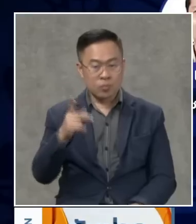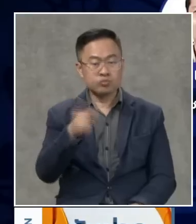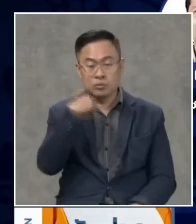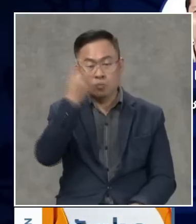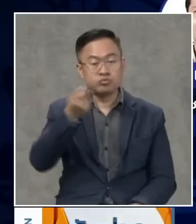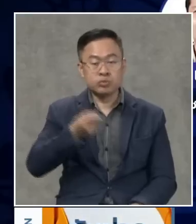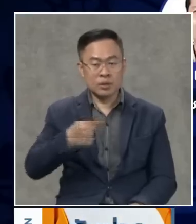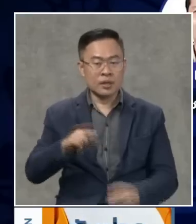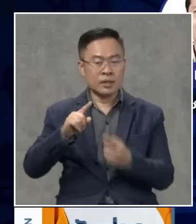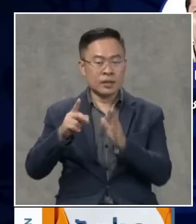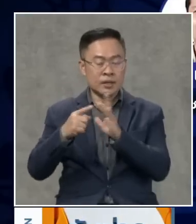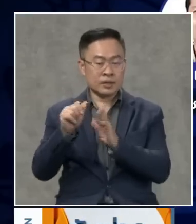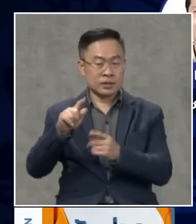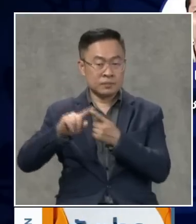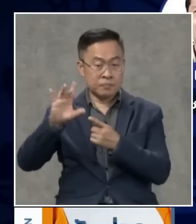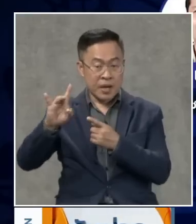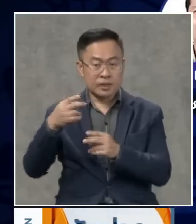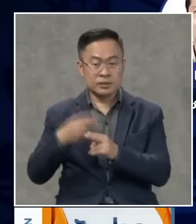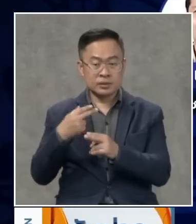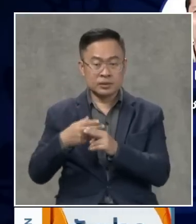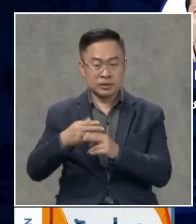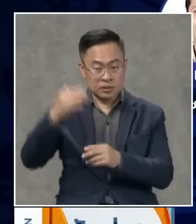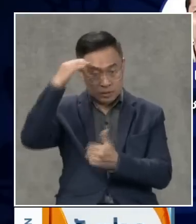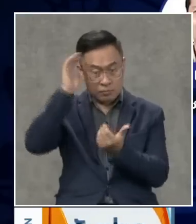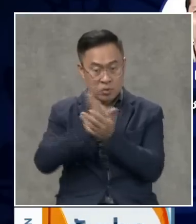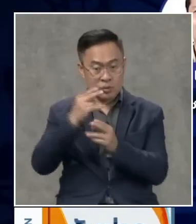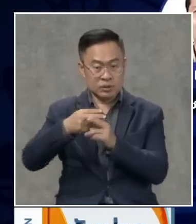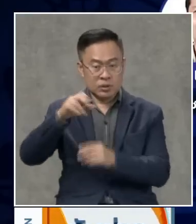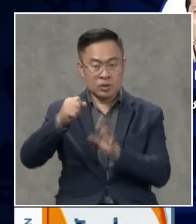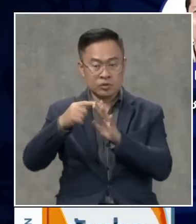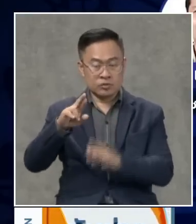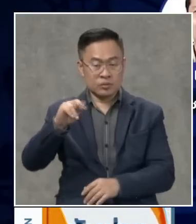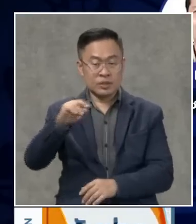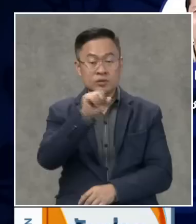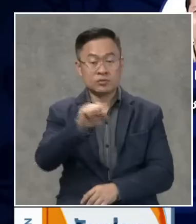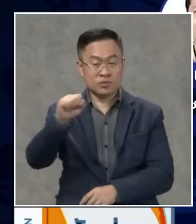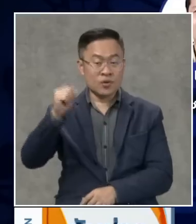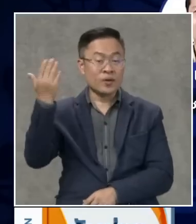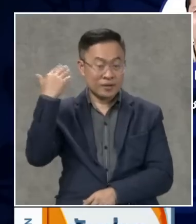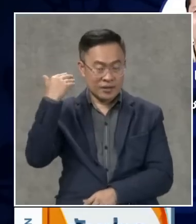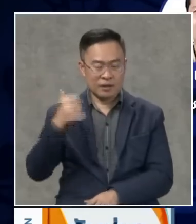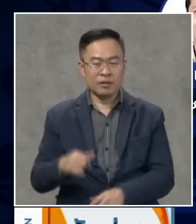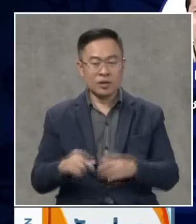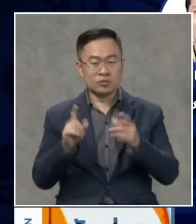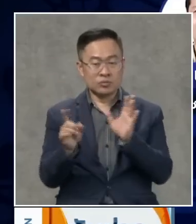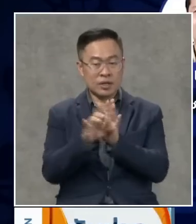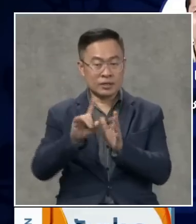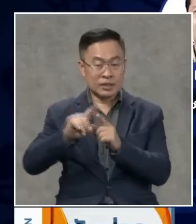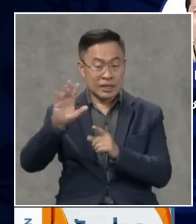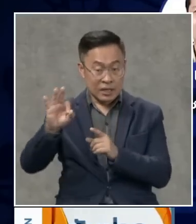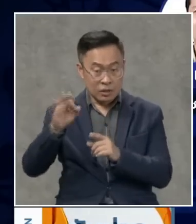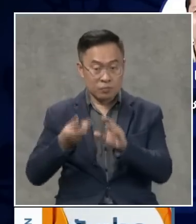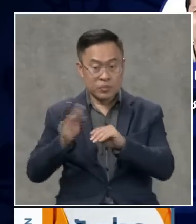เลือกตั้งที่8ค่ะเป็นพลตำรวจตรีสุรินทร์ปาลาเร่ค่ะสสเจ้าของพื้นที่แล้วก็เขตเลือกตั้งที่9สุดท้าย